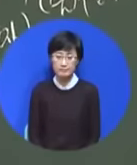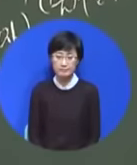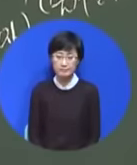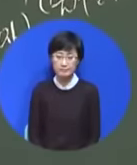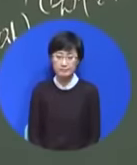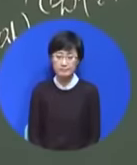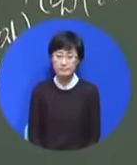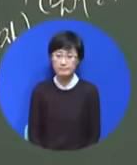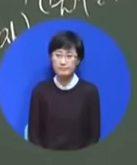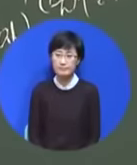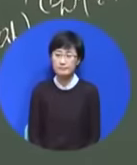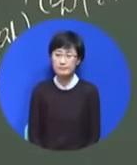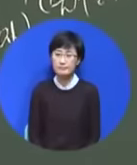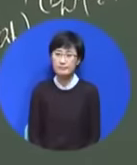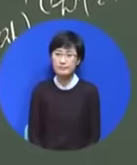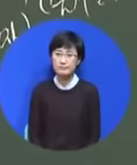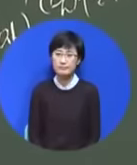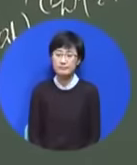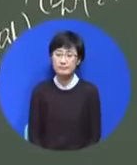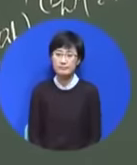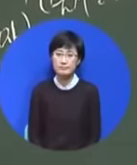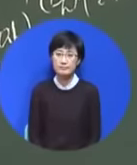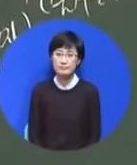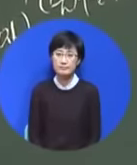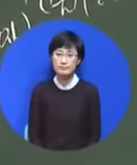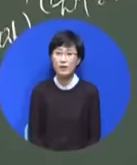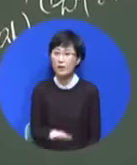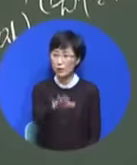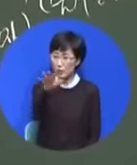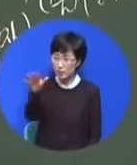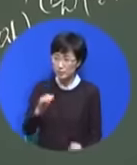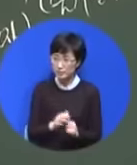있습니다 나라를 위해서는